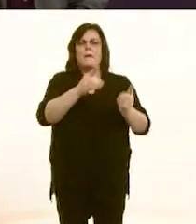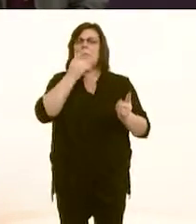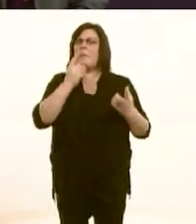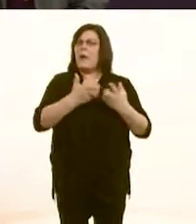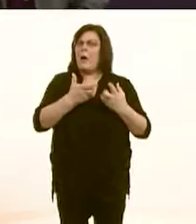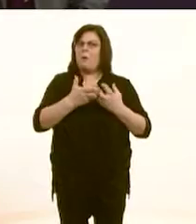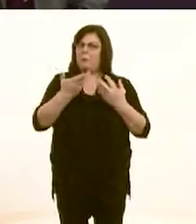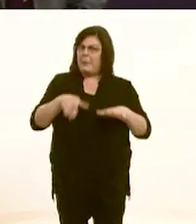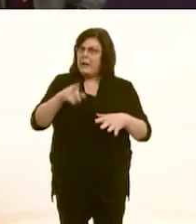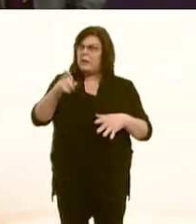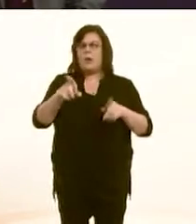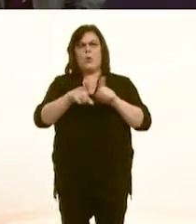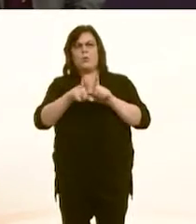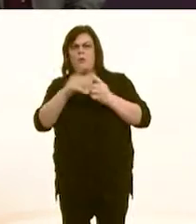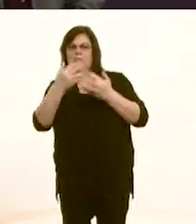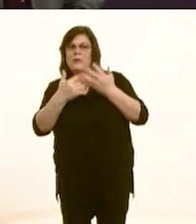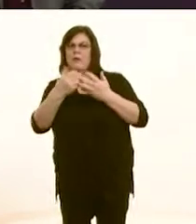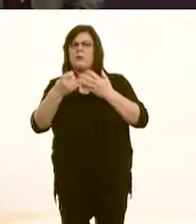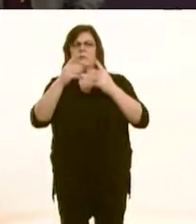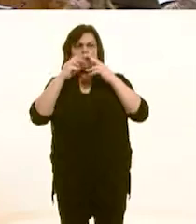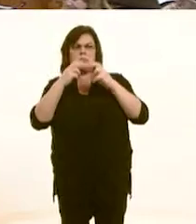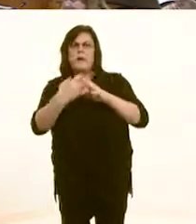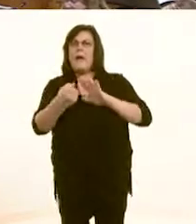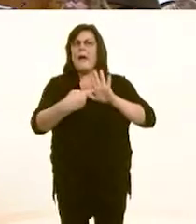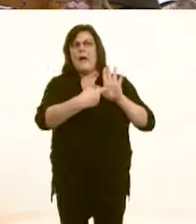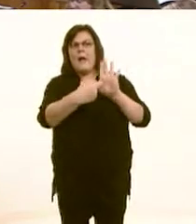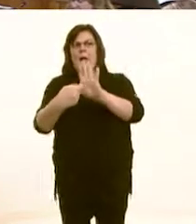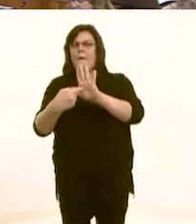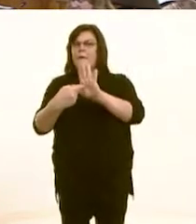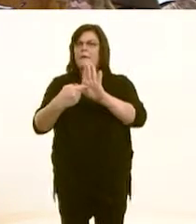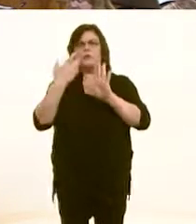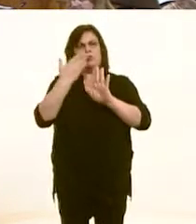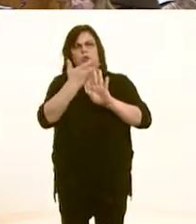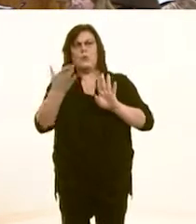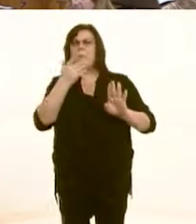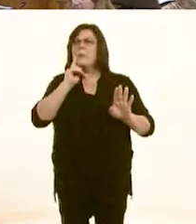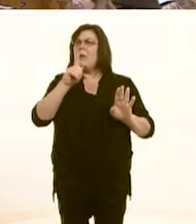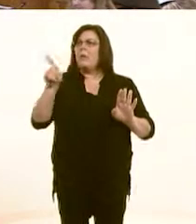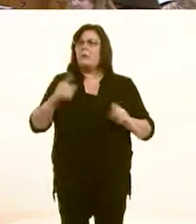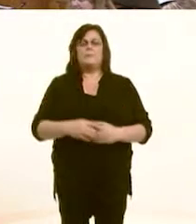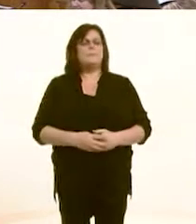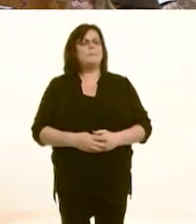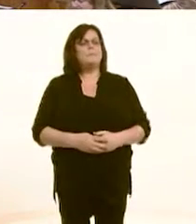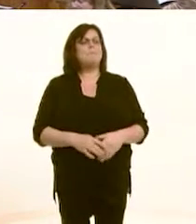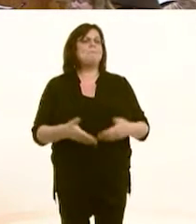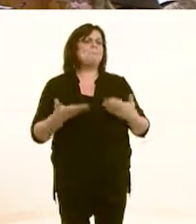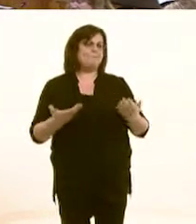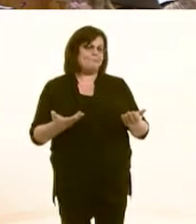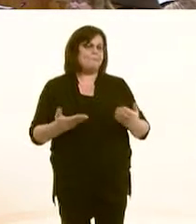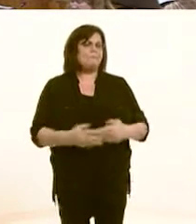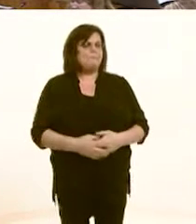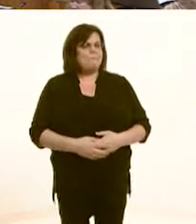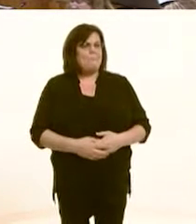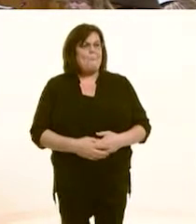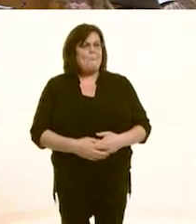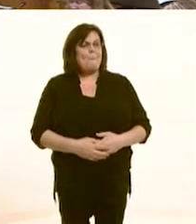dystiolaeth ar gael ar lefel sirol neu etholaethol. Wel, wrth gwrs, mae ystadegau yn cael ei gynnal gan yr